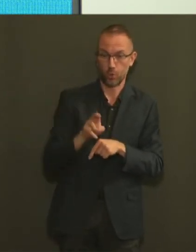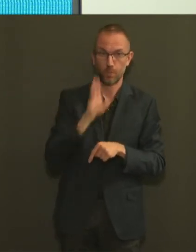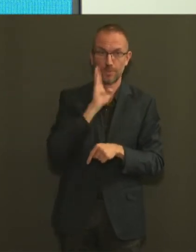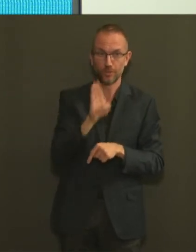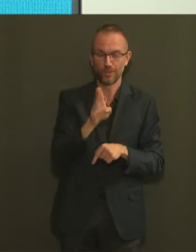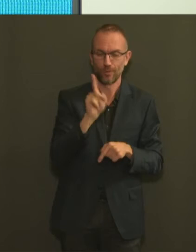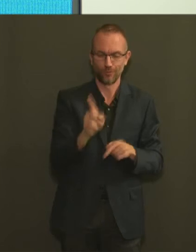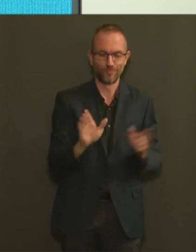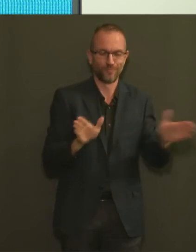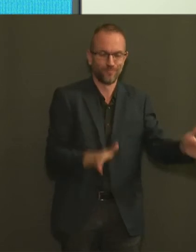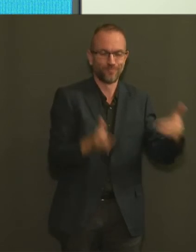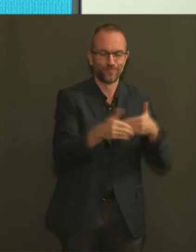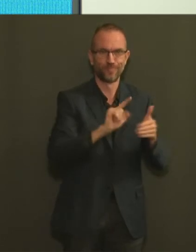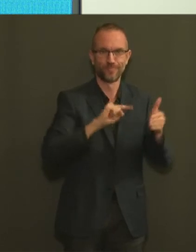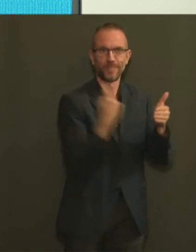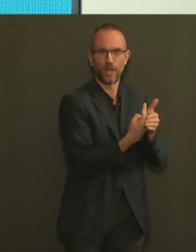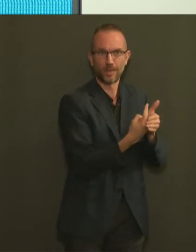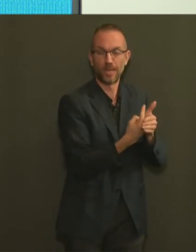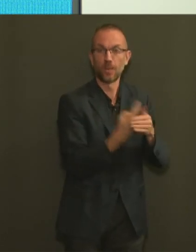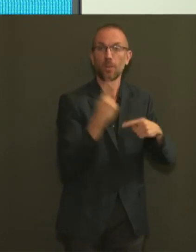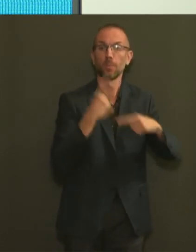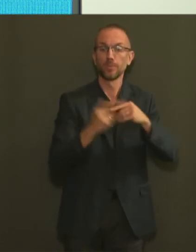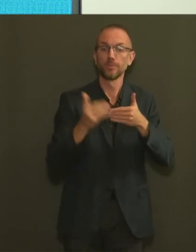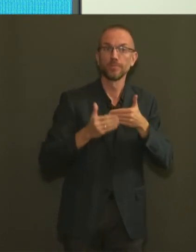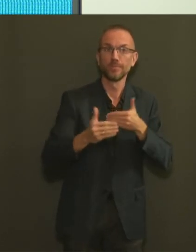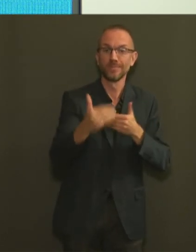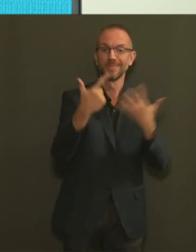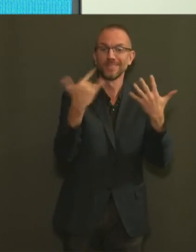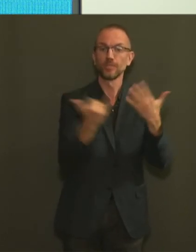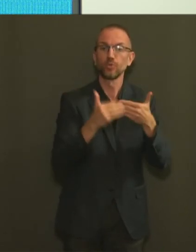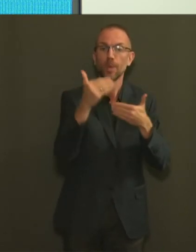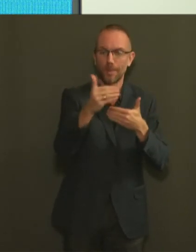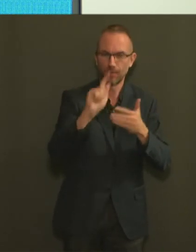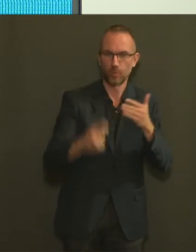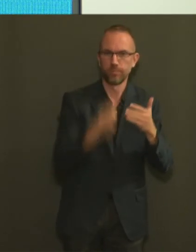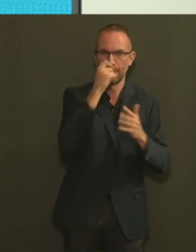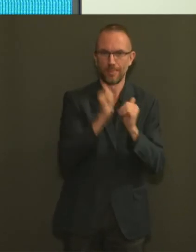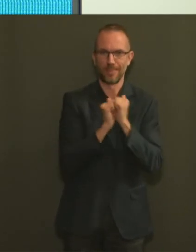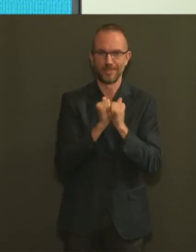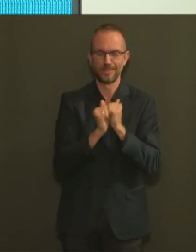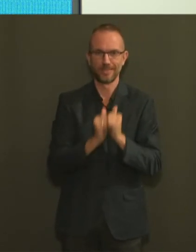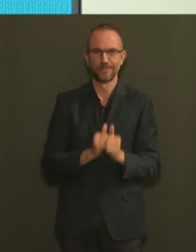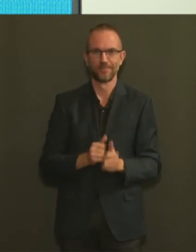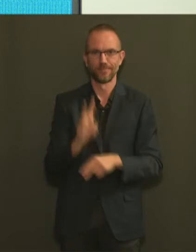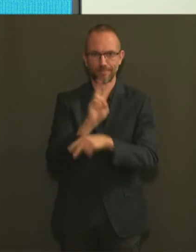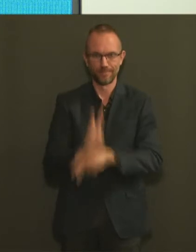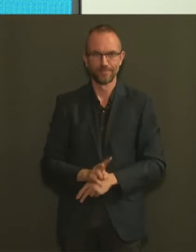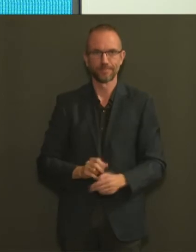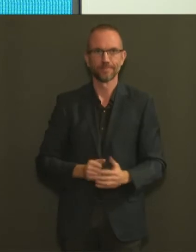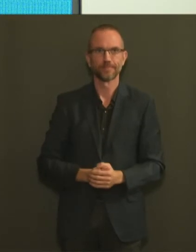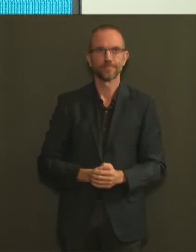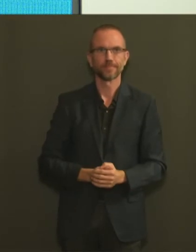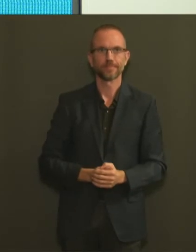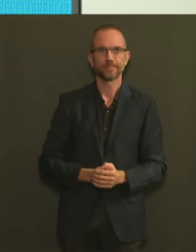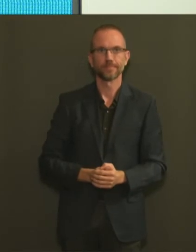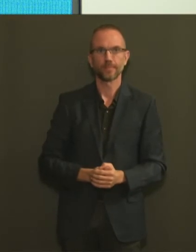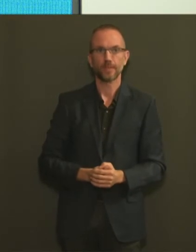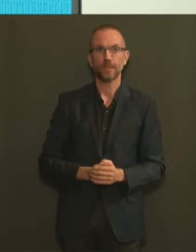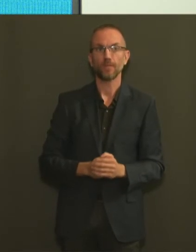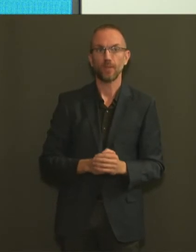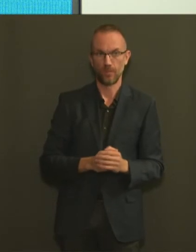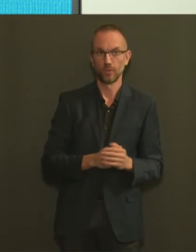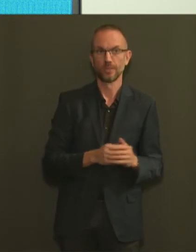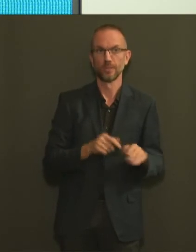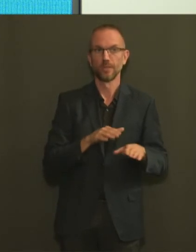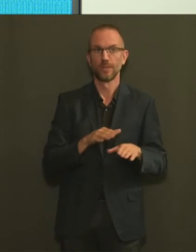passer un test alors ses voyages nous amène indirectement à la période des fêtes période des